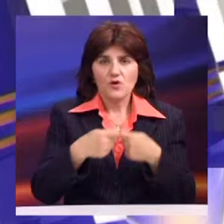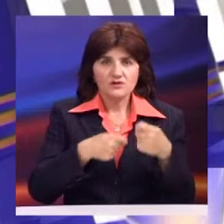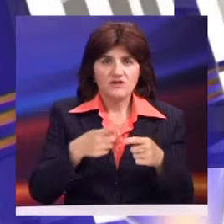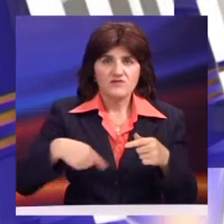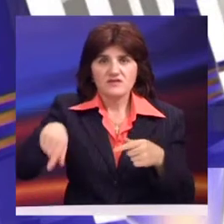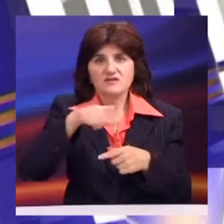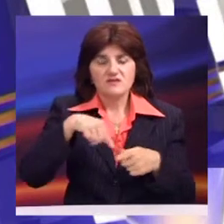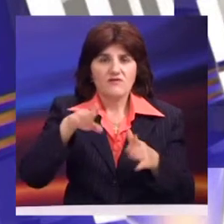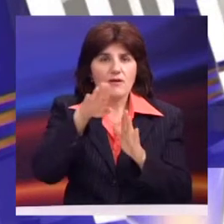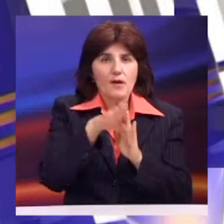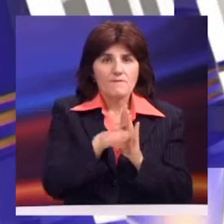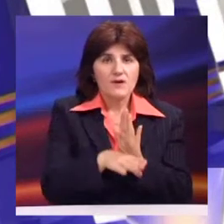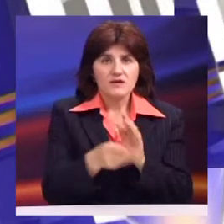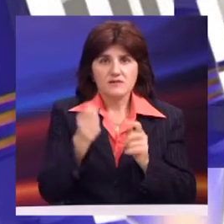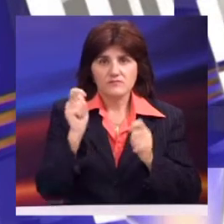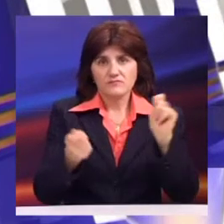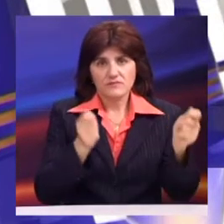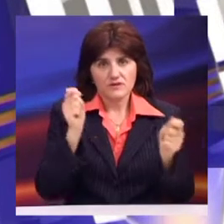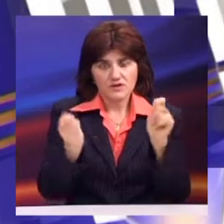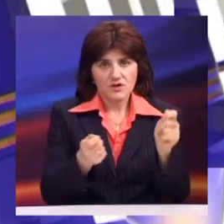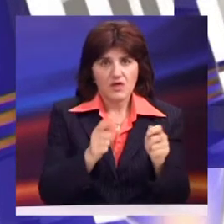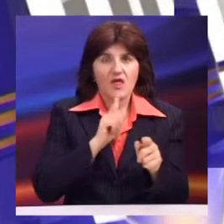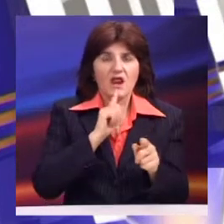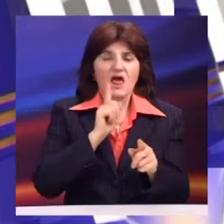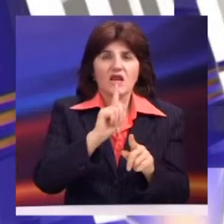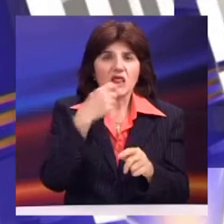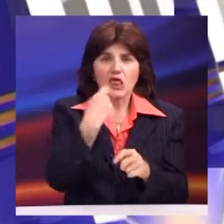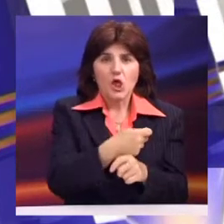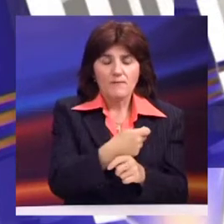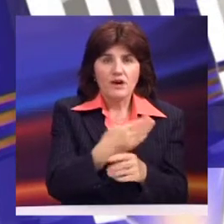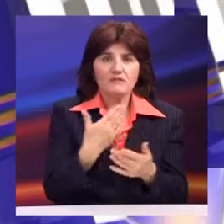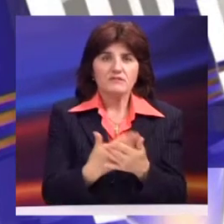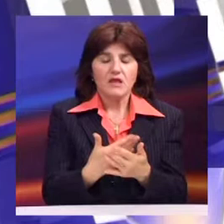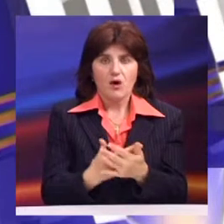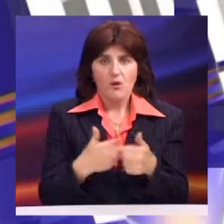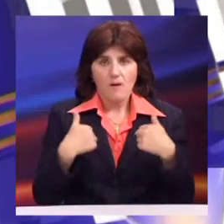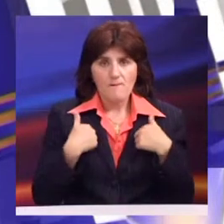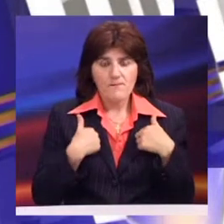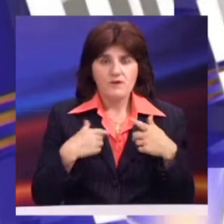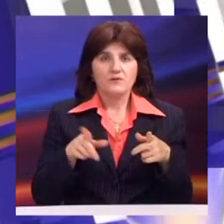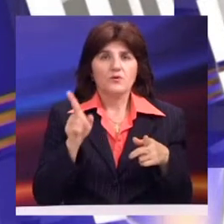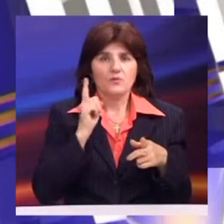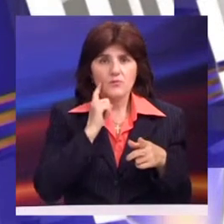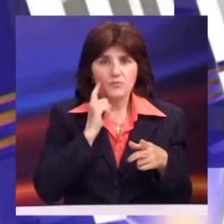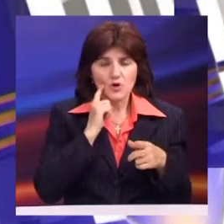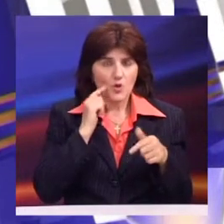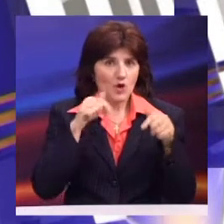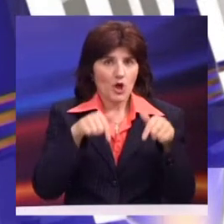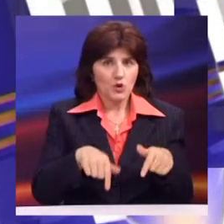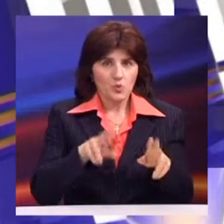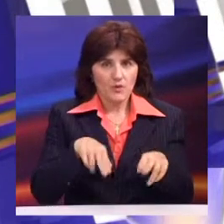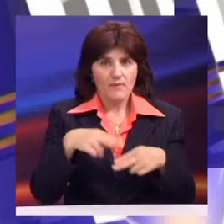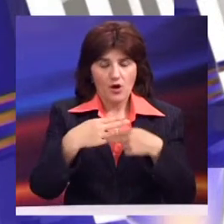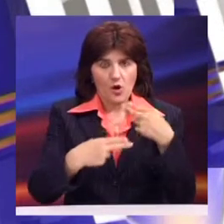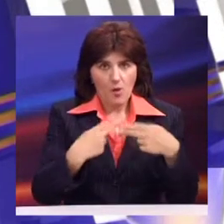manje sredstava i to znatno manje, pa onda, a neki nisu ni dobili, pa onda kažem eto, a mi ćemo ipak, tu je